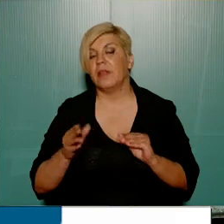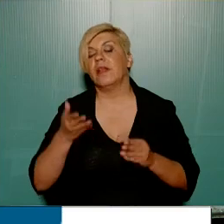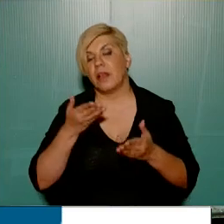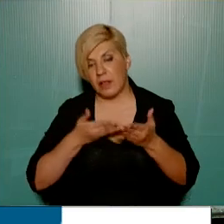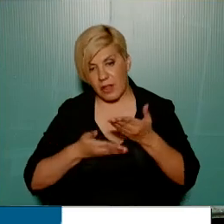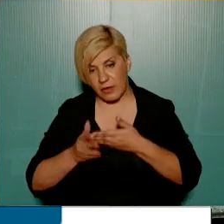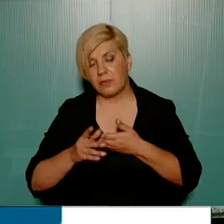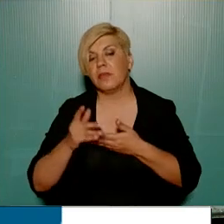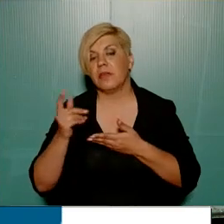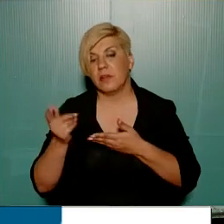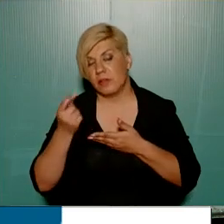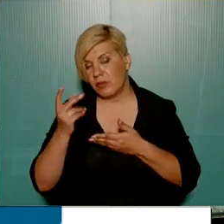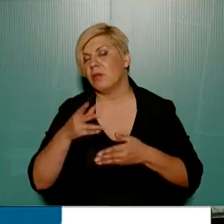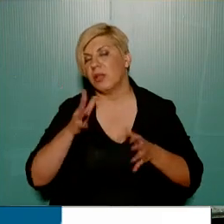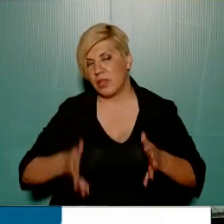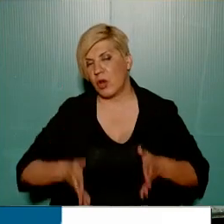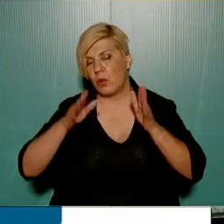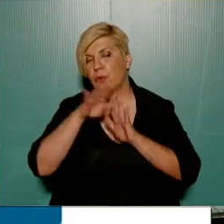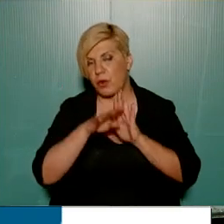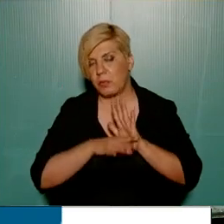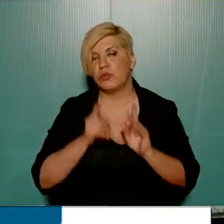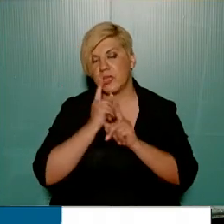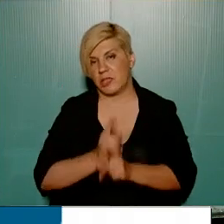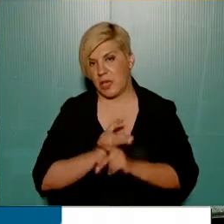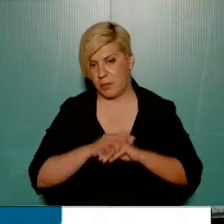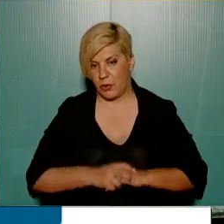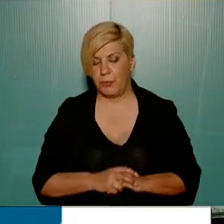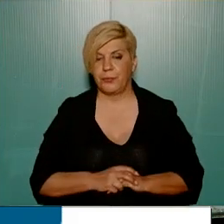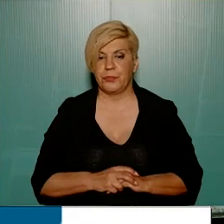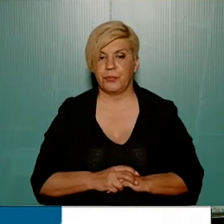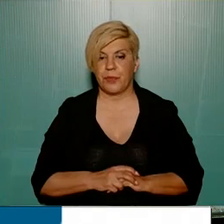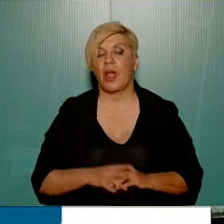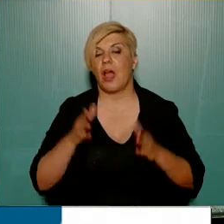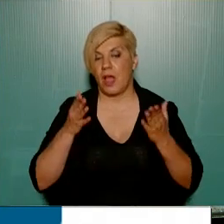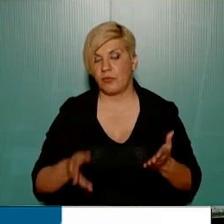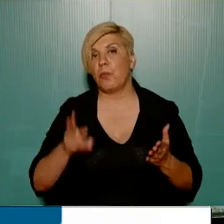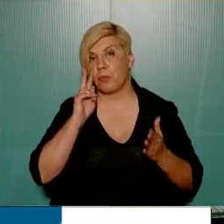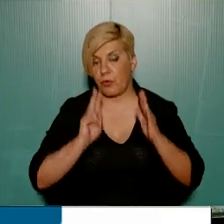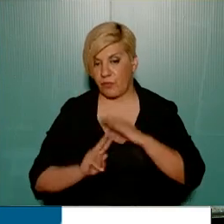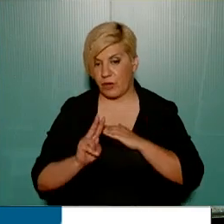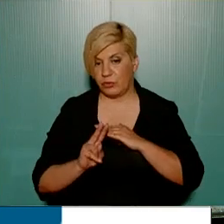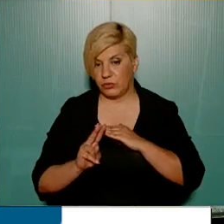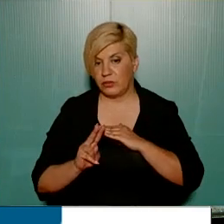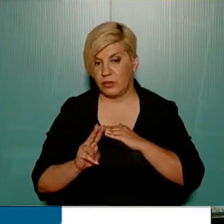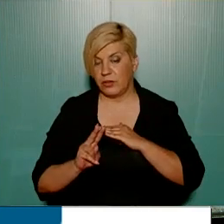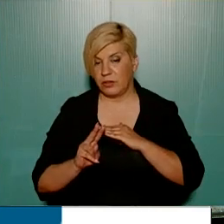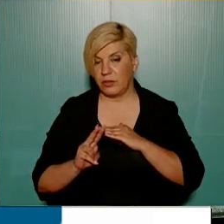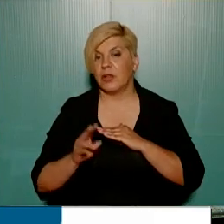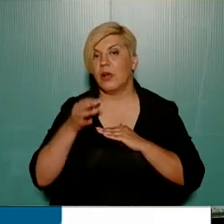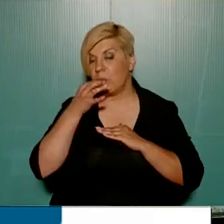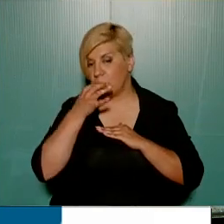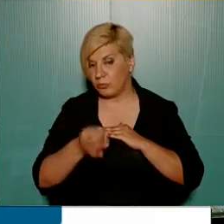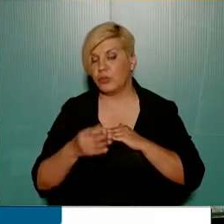αποκατάσταση με ένα κτηριολογικό πρόγραμμα που είναι συγκεκριμένο. Αυτό προφανώς θέλει, όπως είπε και ο